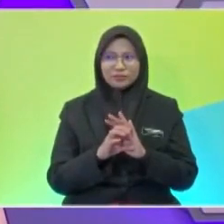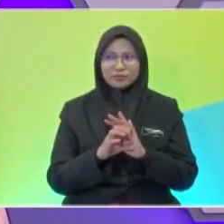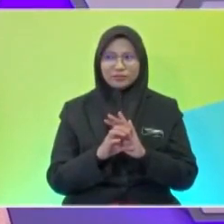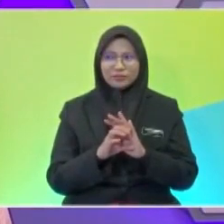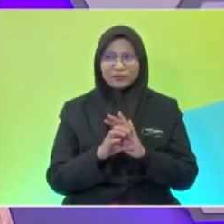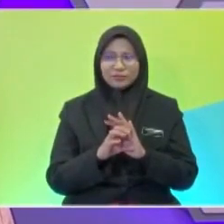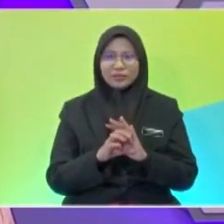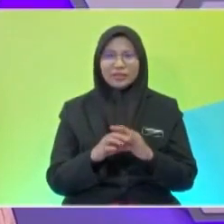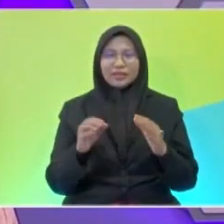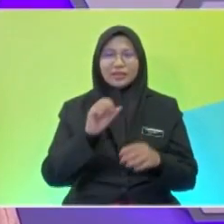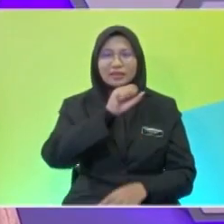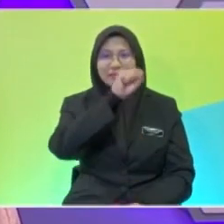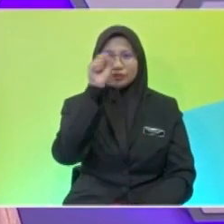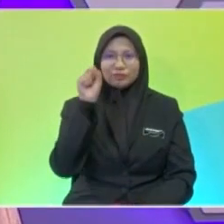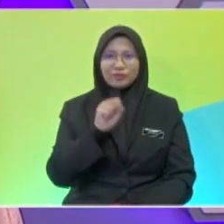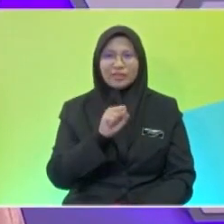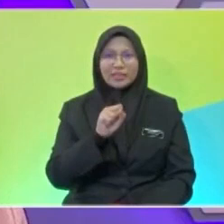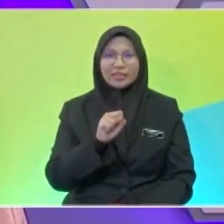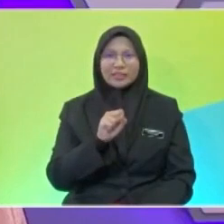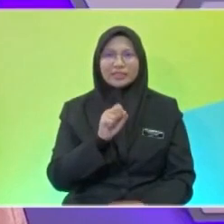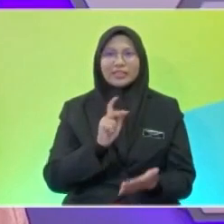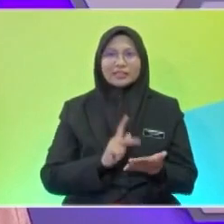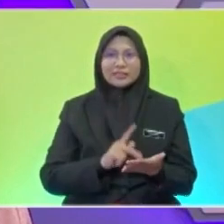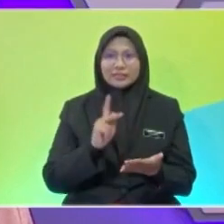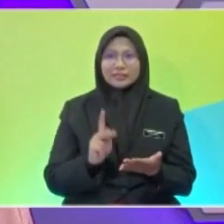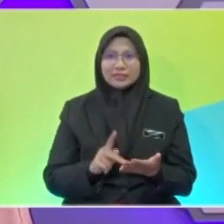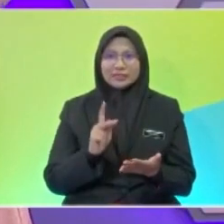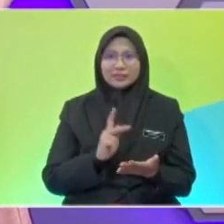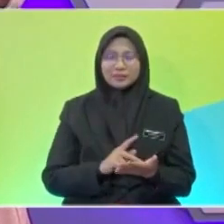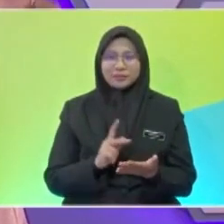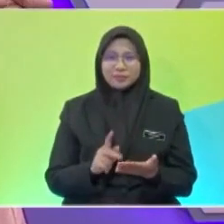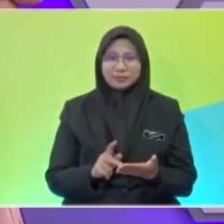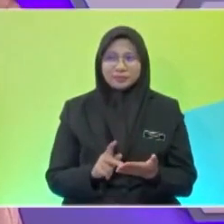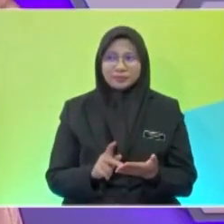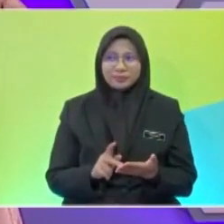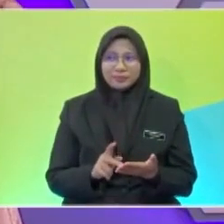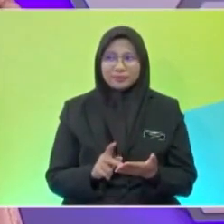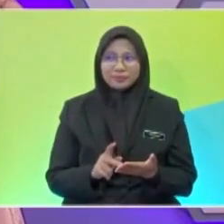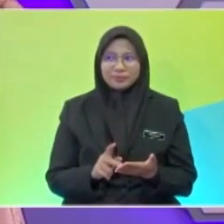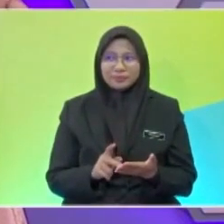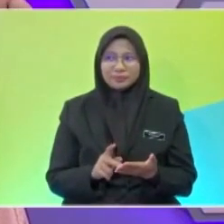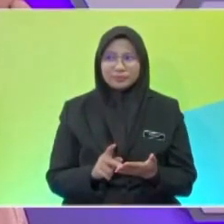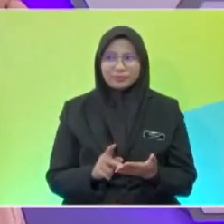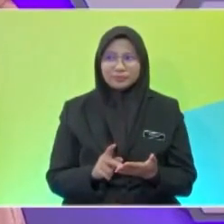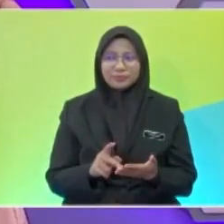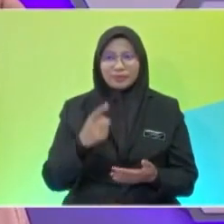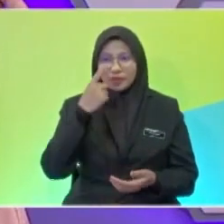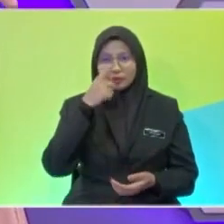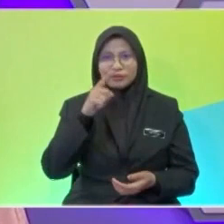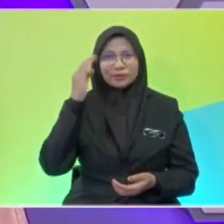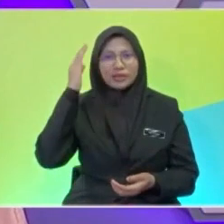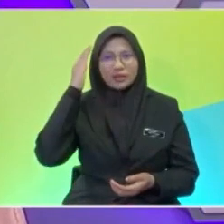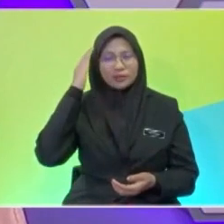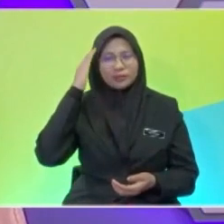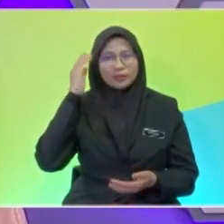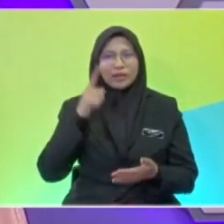pengiraan nah mereka juga perlu mengirim ya karena kita terapkan kepada calon ini untuk mengetahui cost